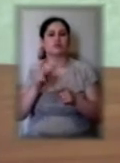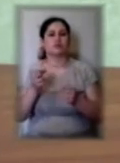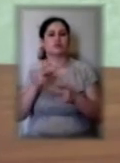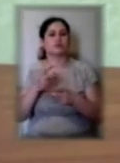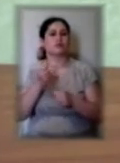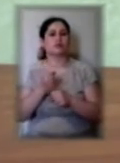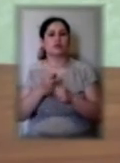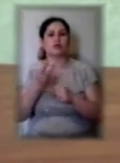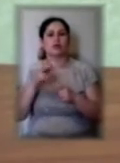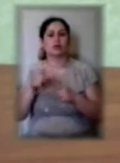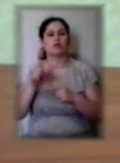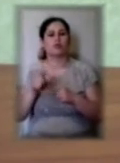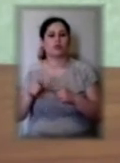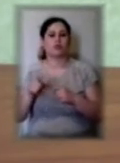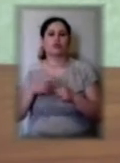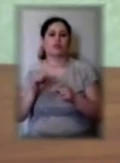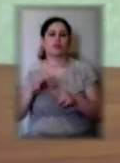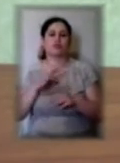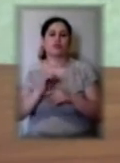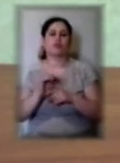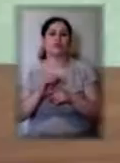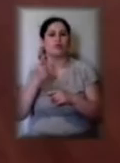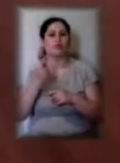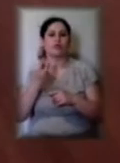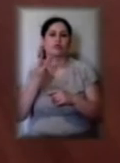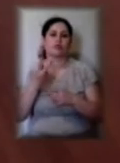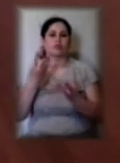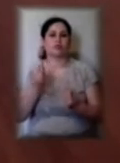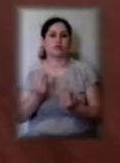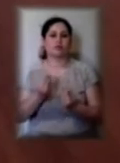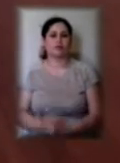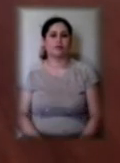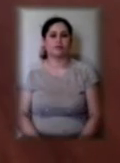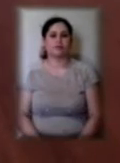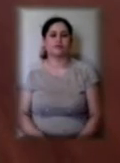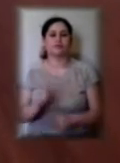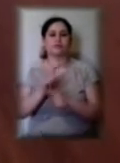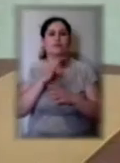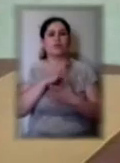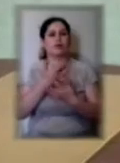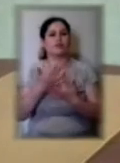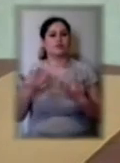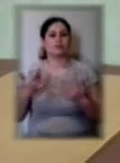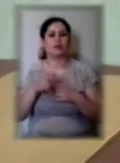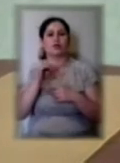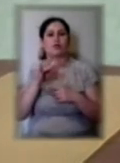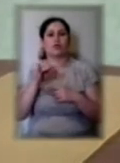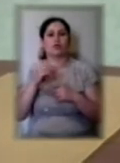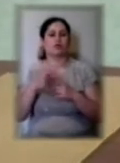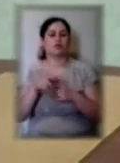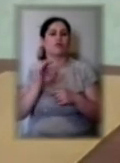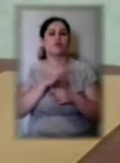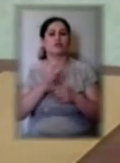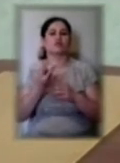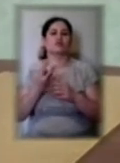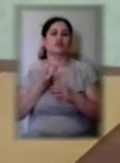для людини, то її можу виготовляти 1-2 дні. Свічки бувають різні – декоративні, ті, що виконують бажання,